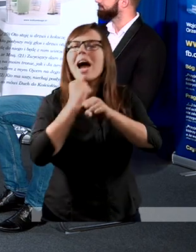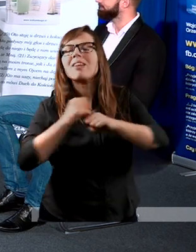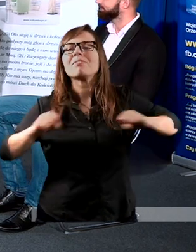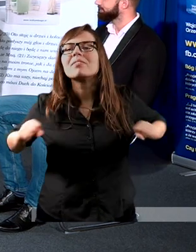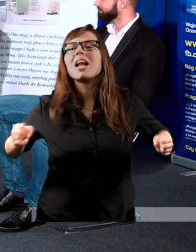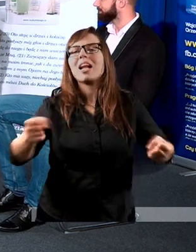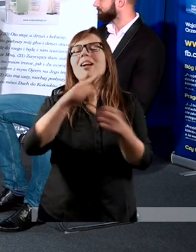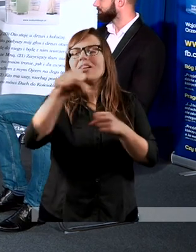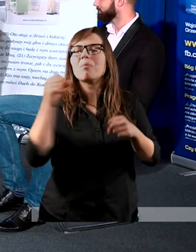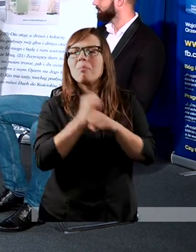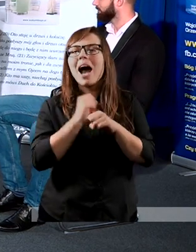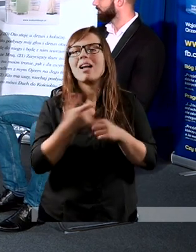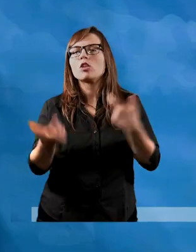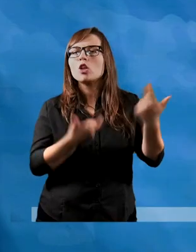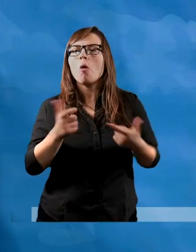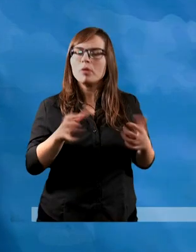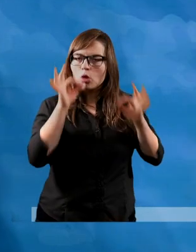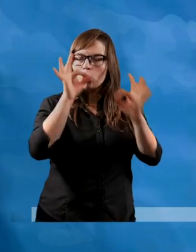Niesamowitej pracy